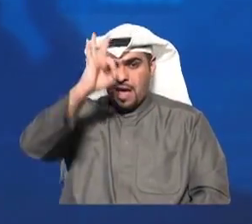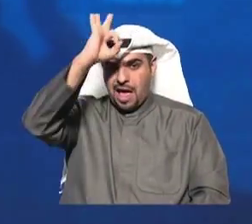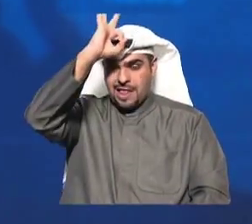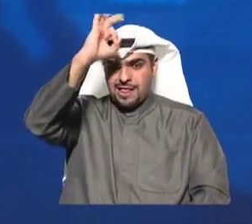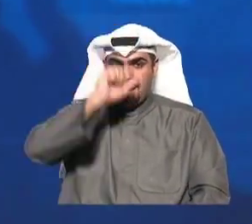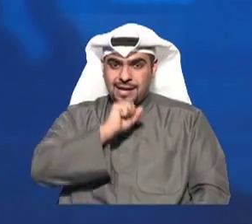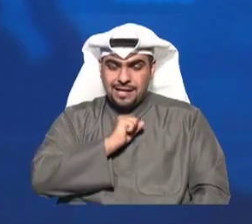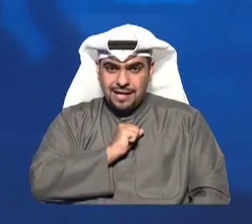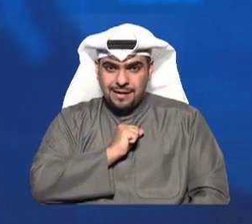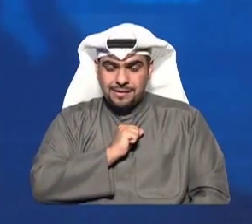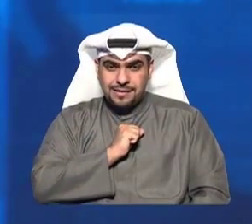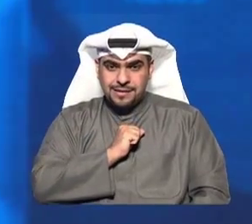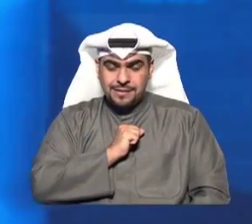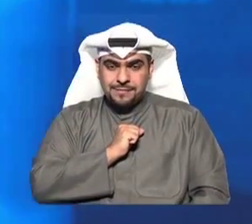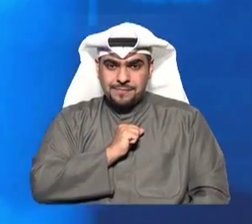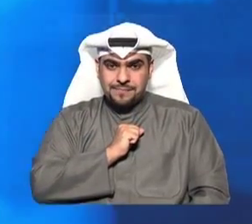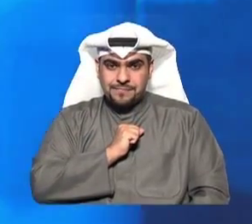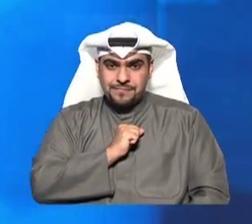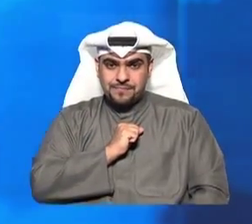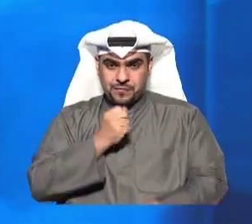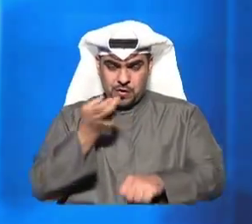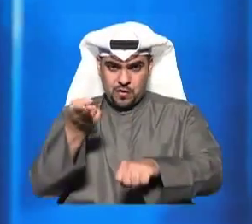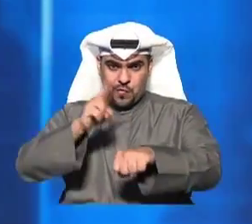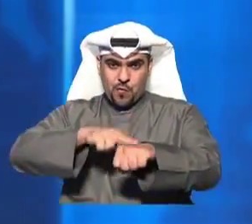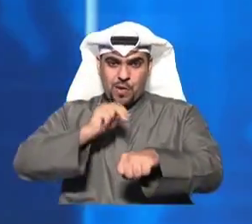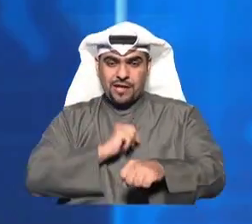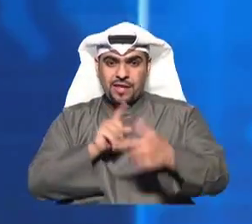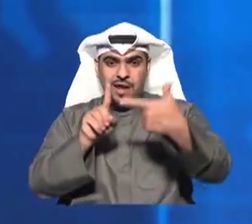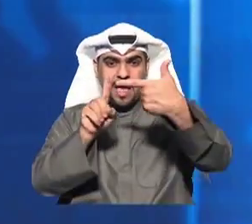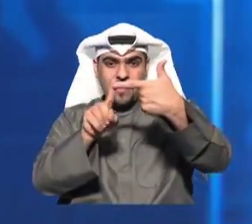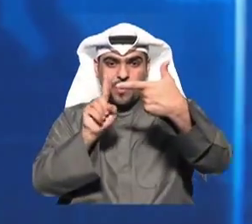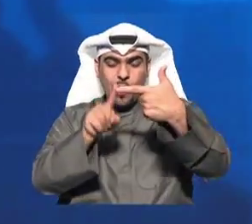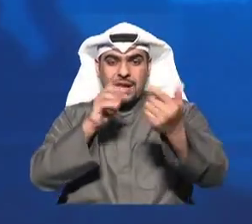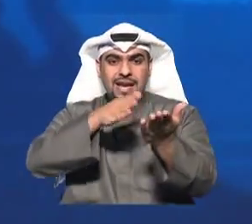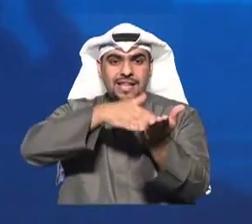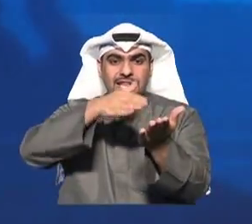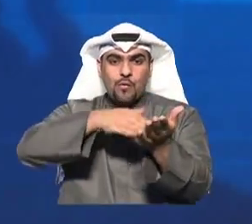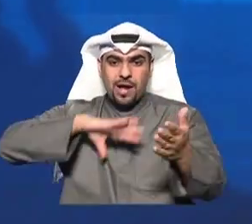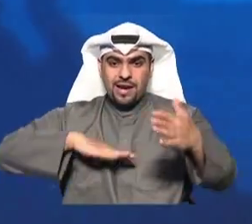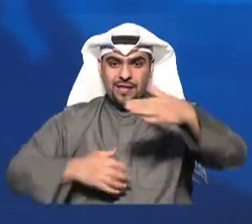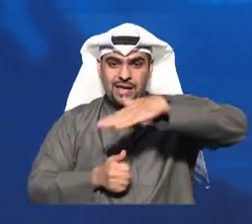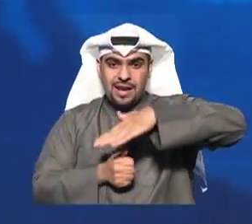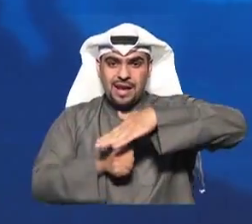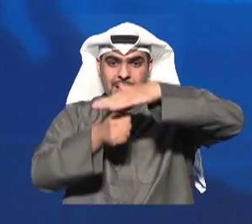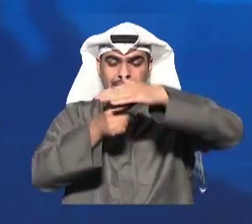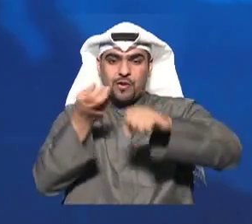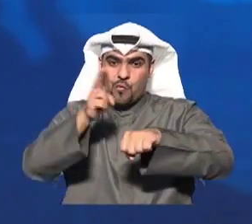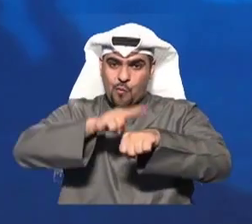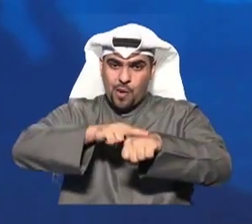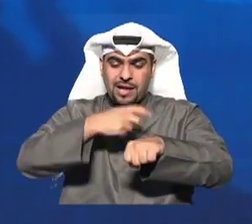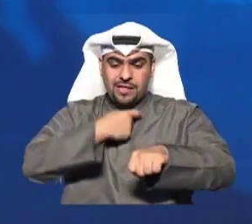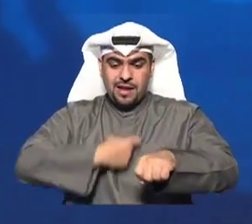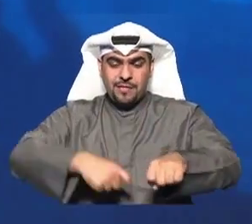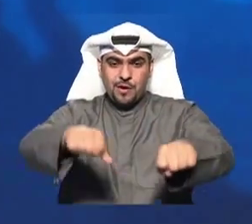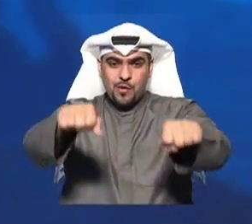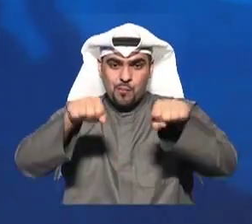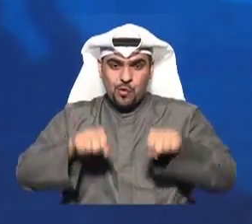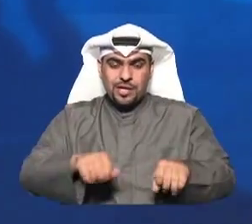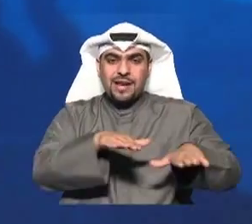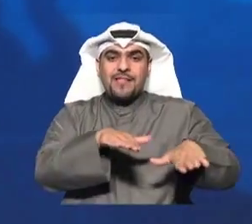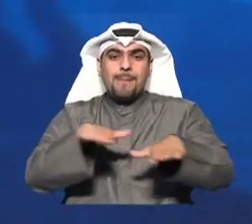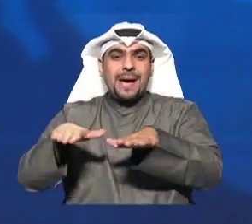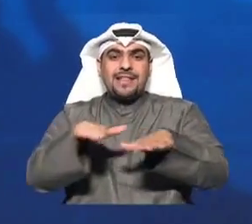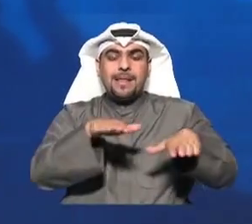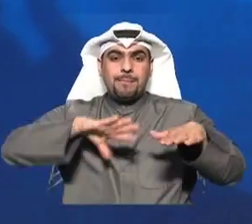لشؤون مجلس الوزراء أنس خالد الصالح، ووكيل الديوان الأميري ومدير مكتب حضرة صاحب السمو أمير البلاد أحمد